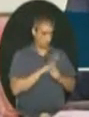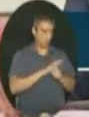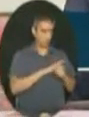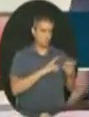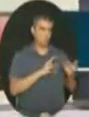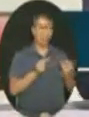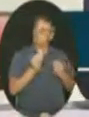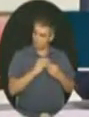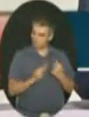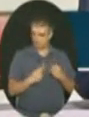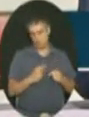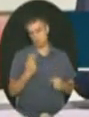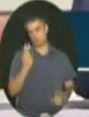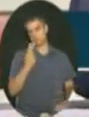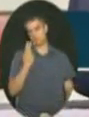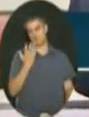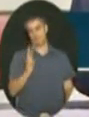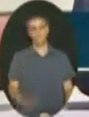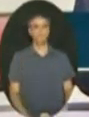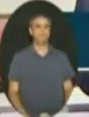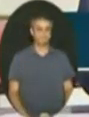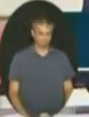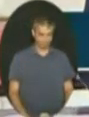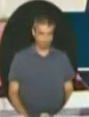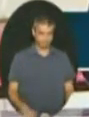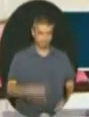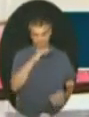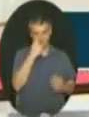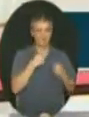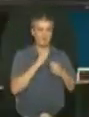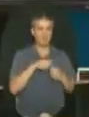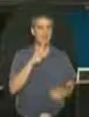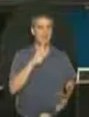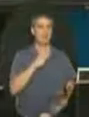שדולה וגם ועדה, ואז הצדק יגיע. אנחנו נסתפק בדברים האלה, חבר הכנסת חיליק בר, תודה רבה.